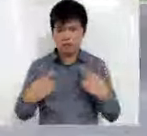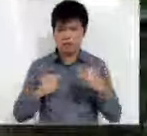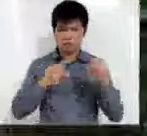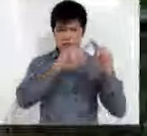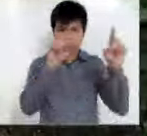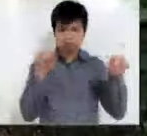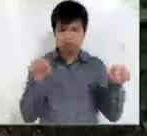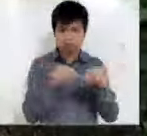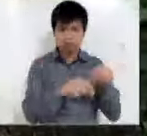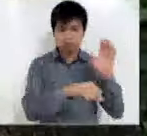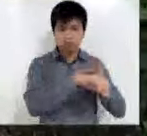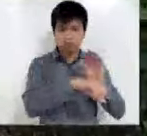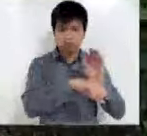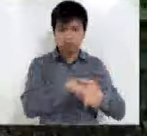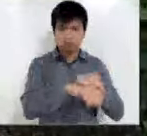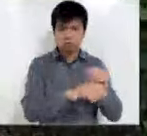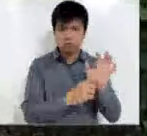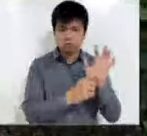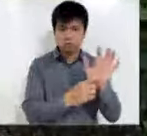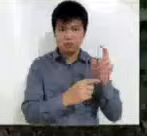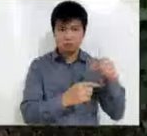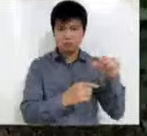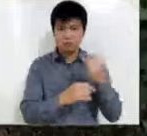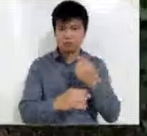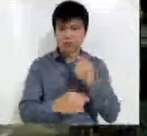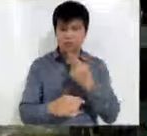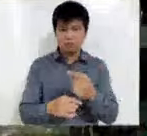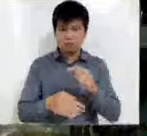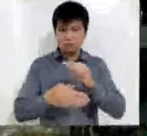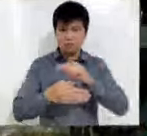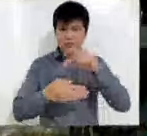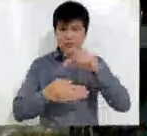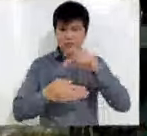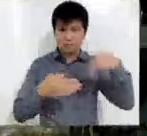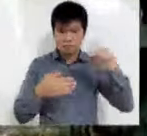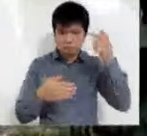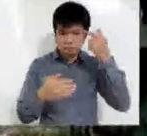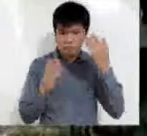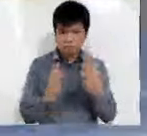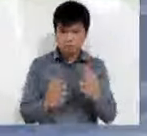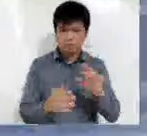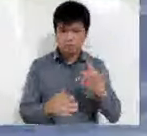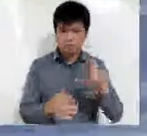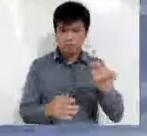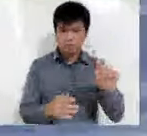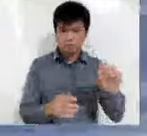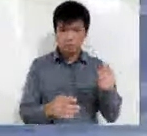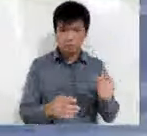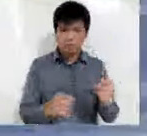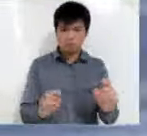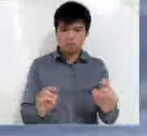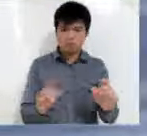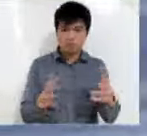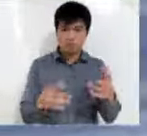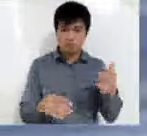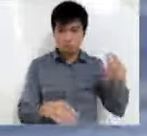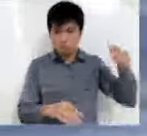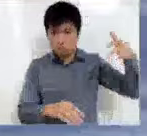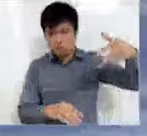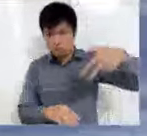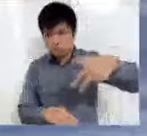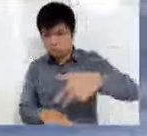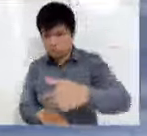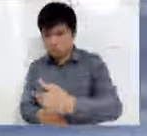nakapaskil. Nauna nang sinabi ni Antique Governor Rodora Cadiao na accident prone ang kalsada. Bababa at paliko ito kaya